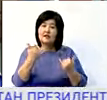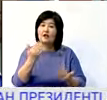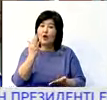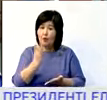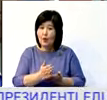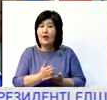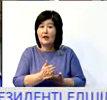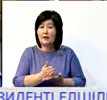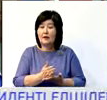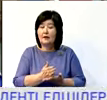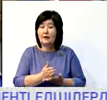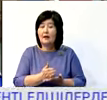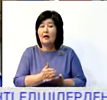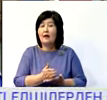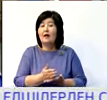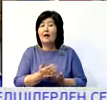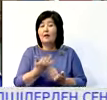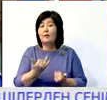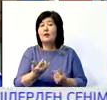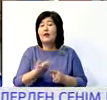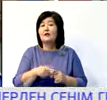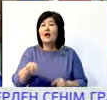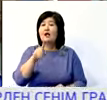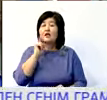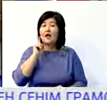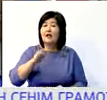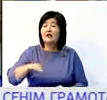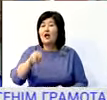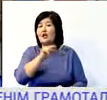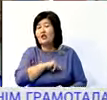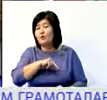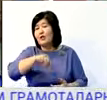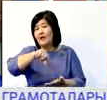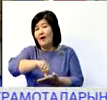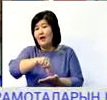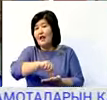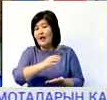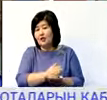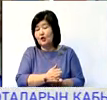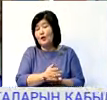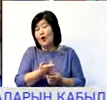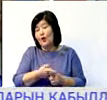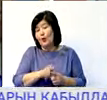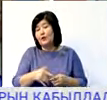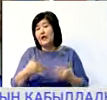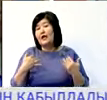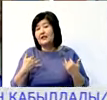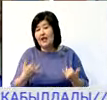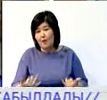болады. Әбдіманап ініміз жастайынан сол еңбекке араласып осы заманның